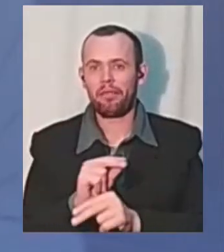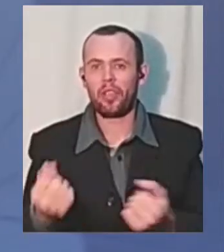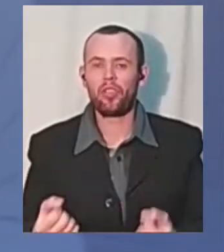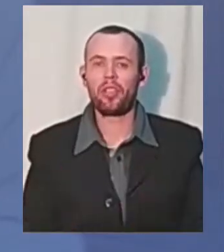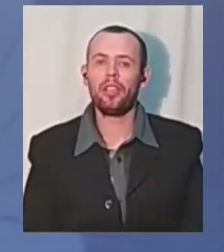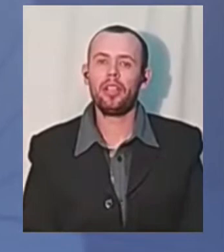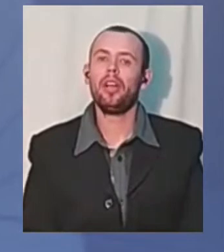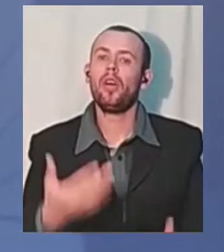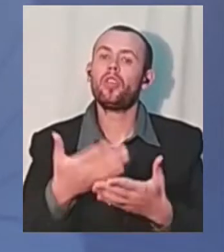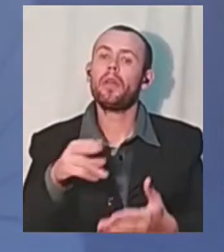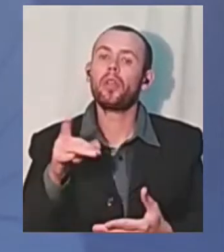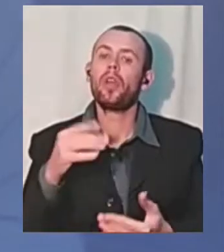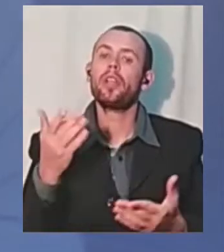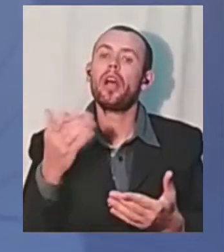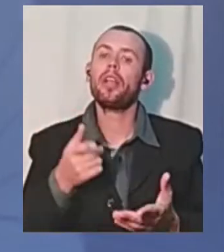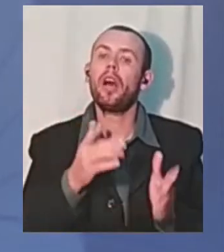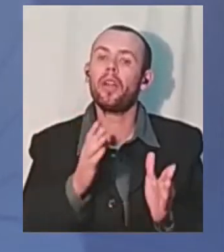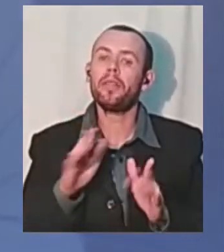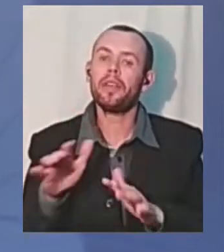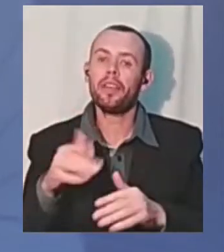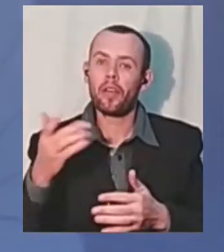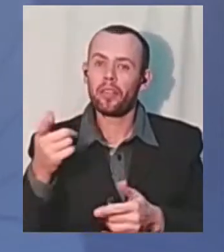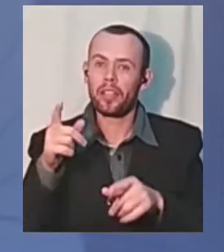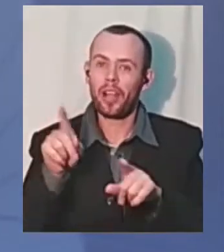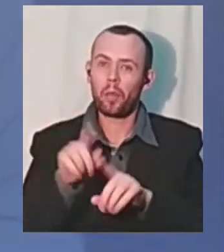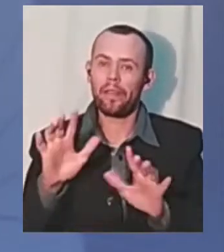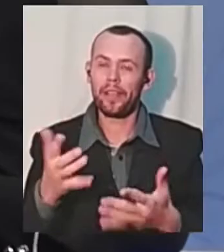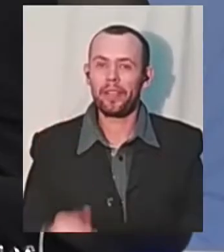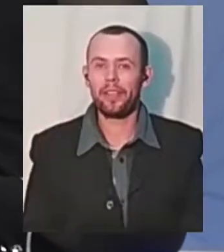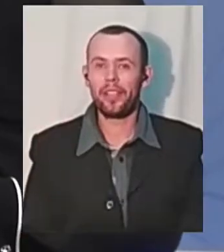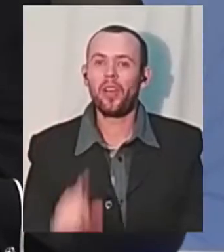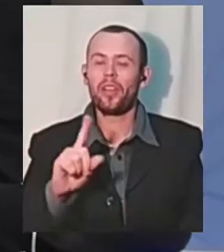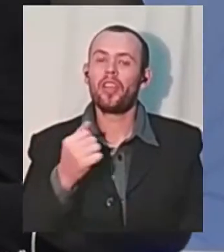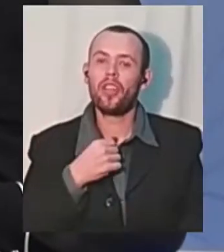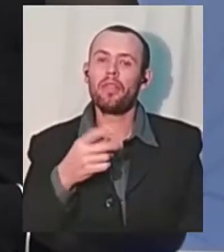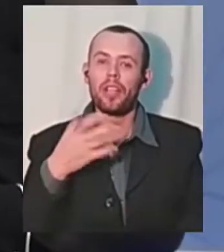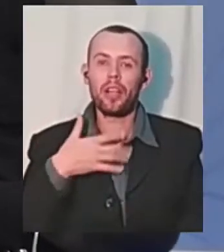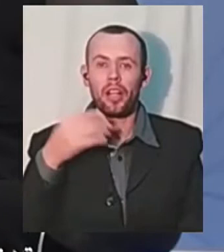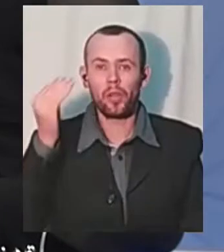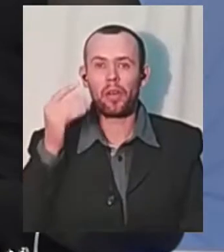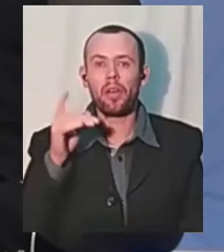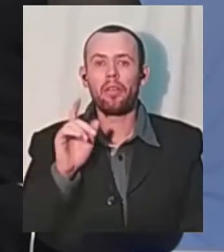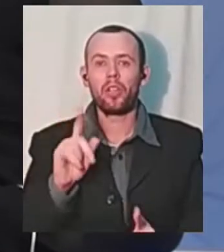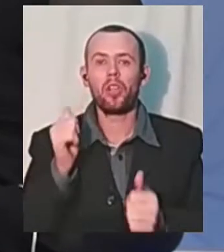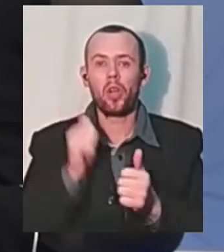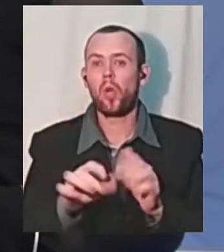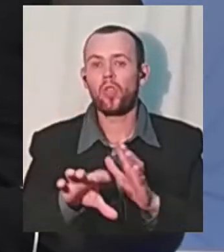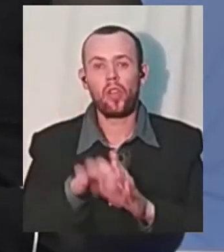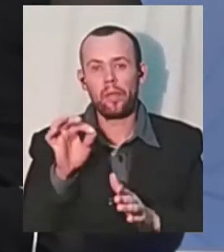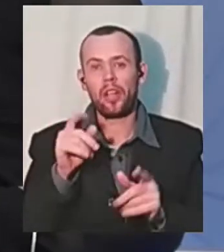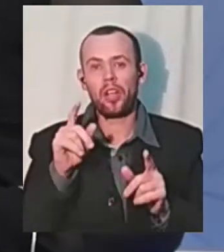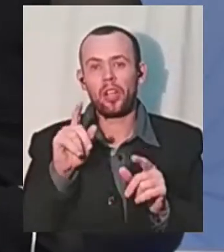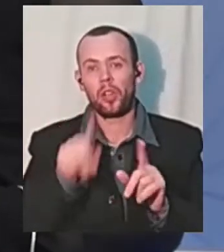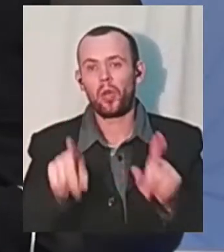Отже, Дмитро, який алгоритм дій, наприклад, от в такому випадку? Ну, на жаль, розповсюджена думка, проте кожен обирає той чи інший шлях.